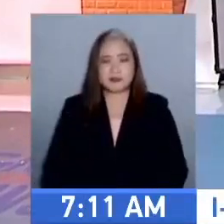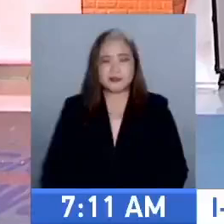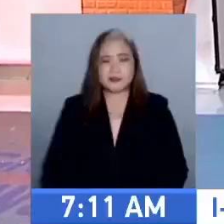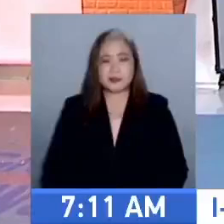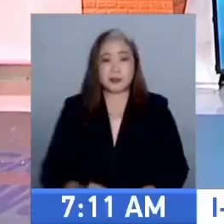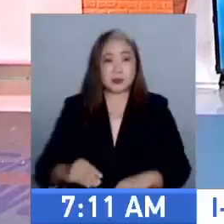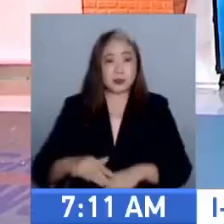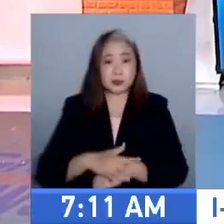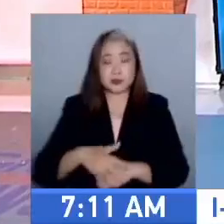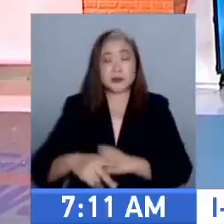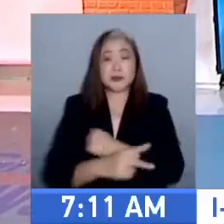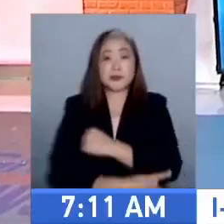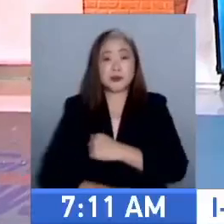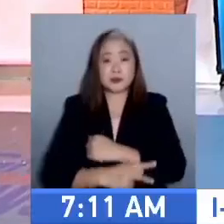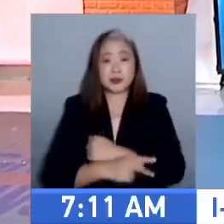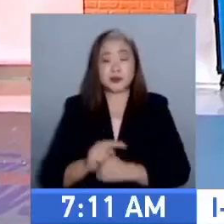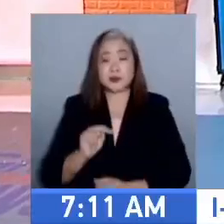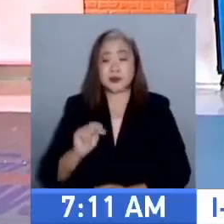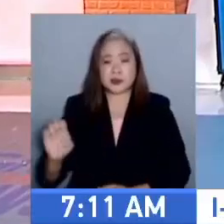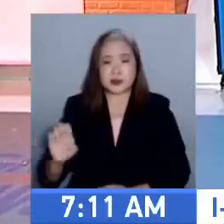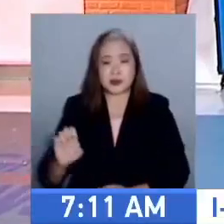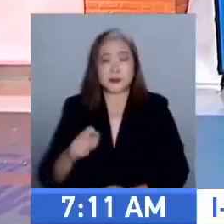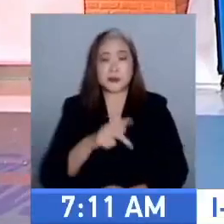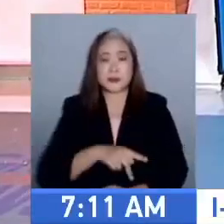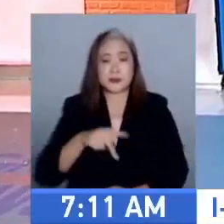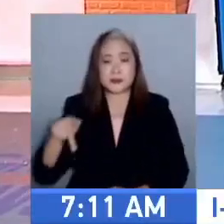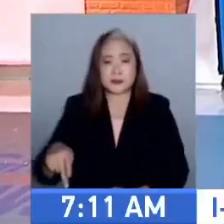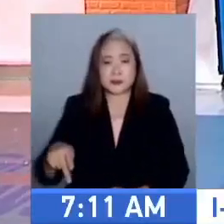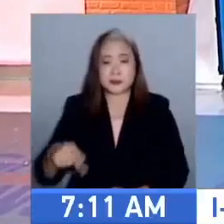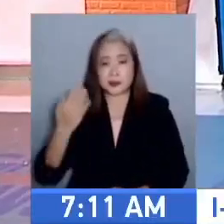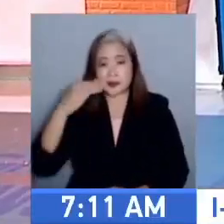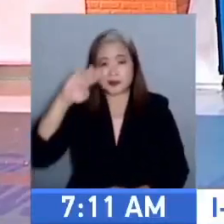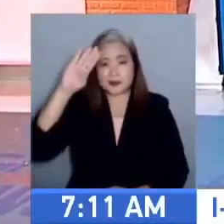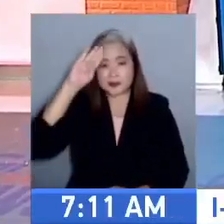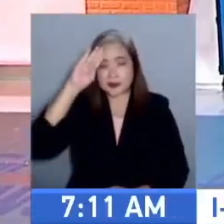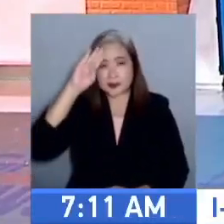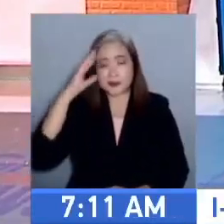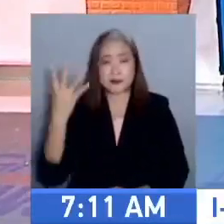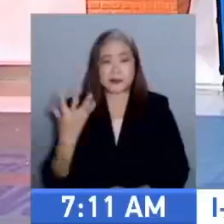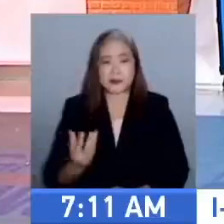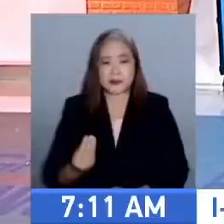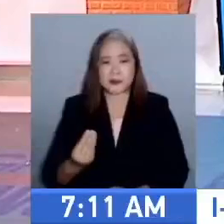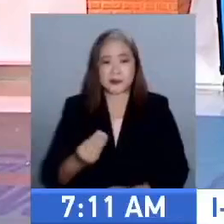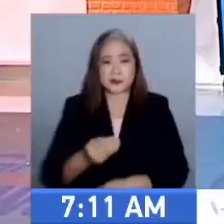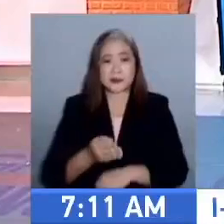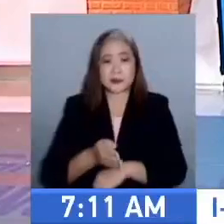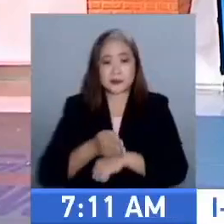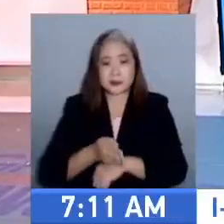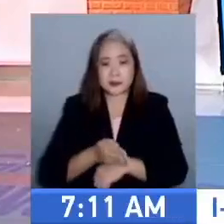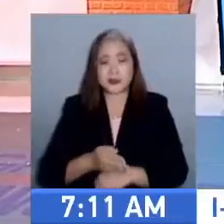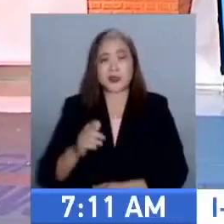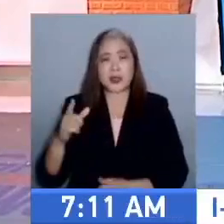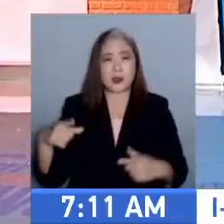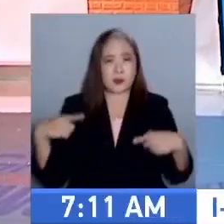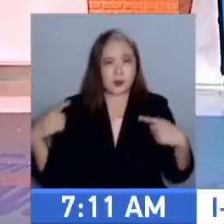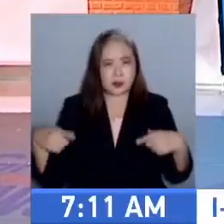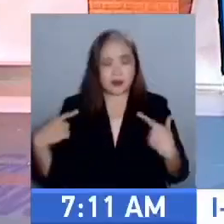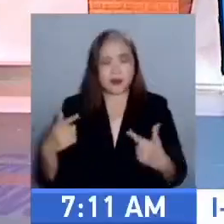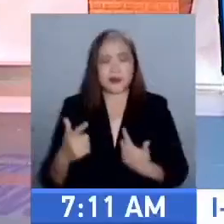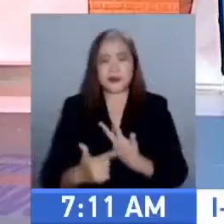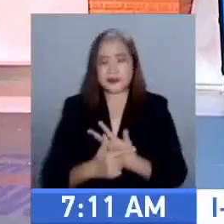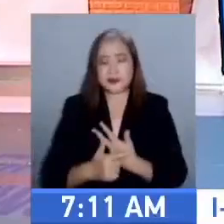ng Nueva Ecija, Pampanga, Cavite, Batangas, Bataan, Laguna at ilang bahagi ng Quezon, Rizal at